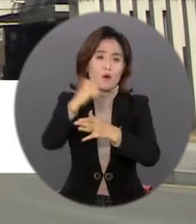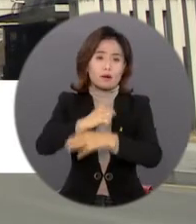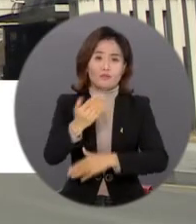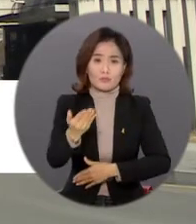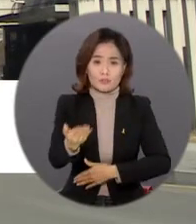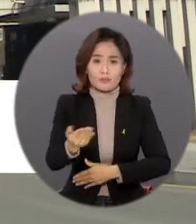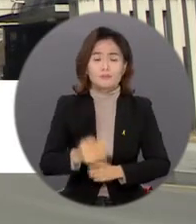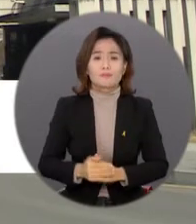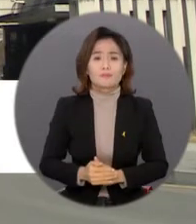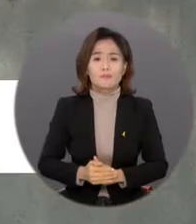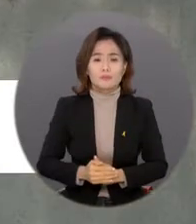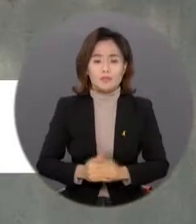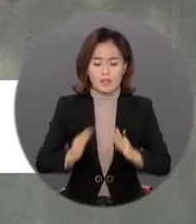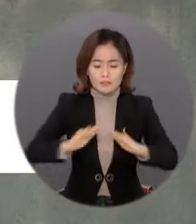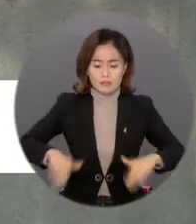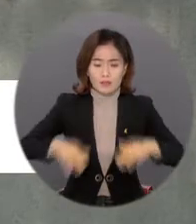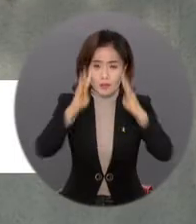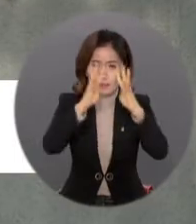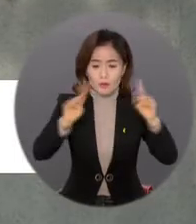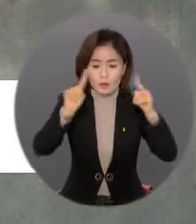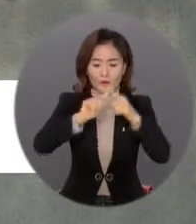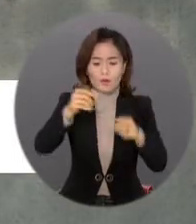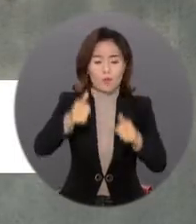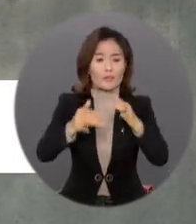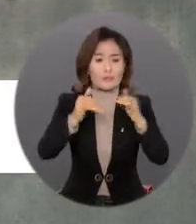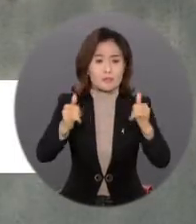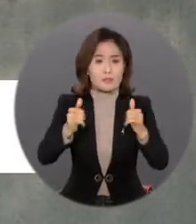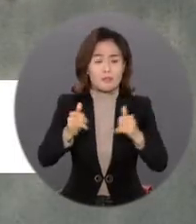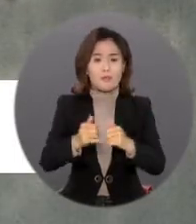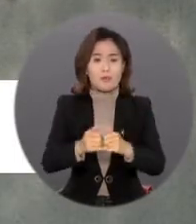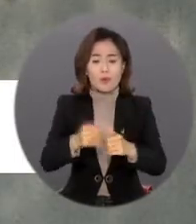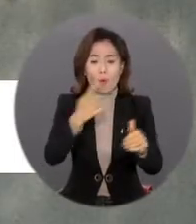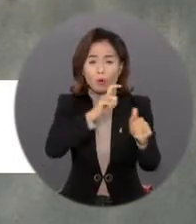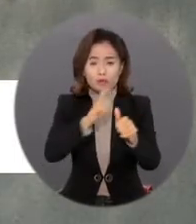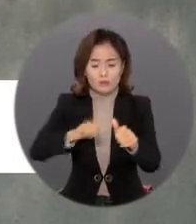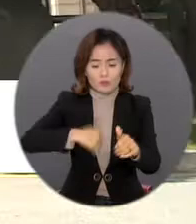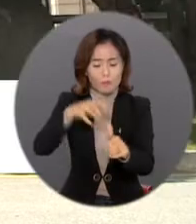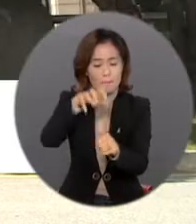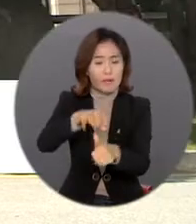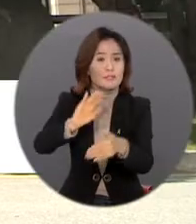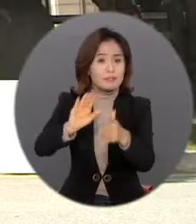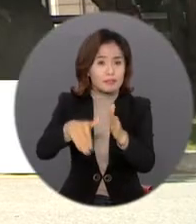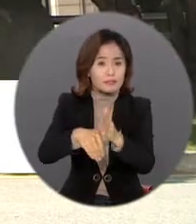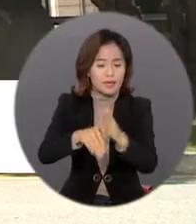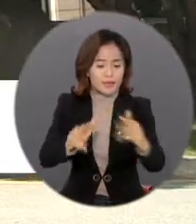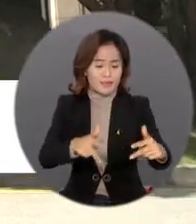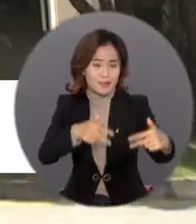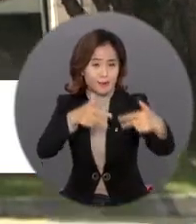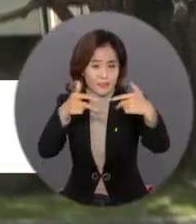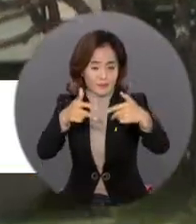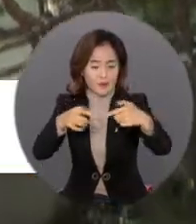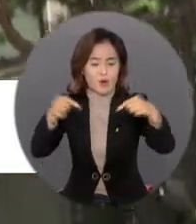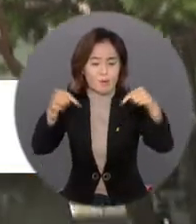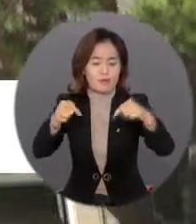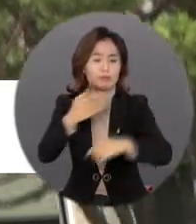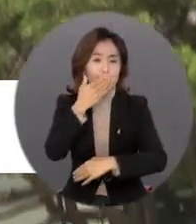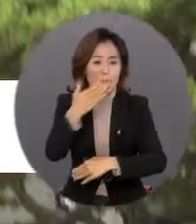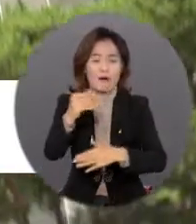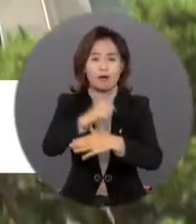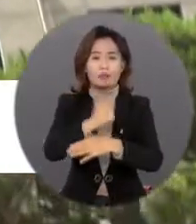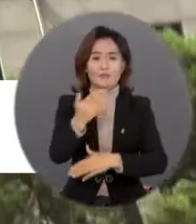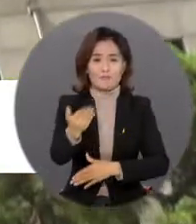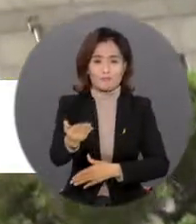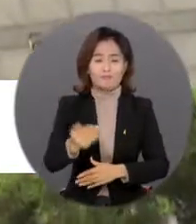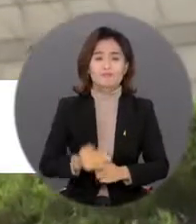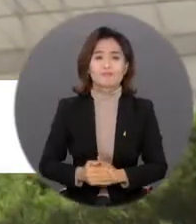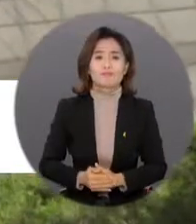했습니다. 전남대 학교는 수험생이 확진됐거나 자가격리됐을 경우 비대면 화상 면접을 볼 수 있도록